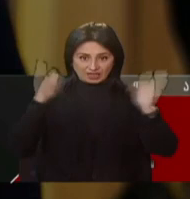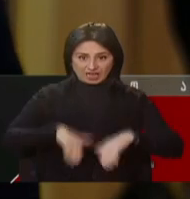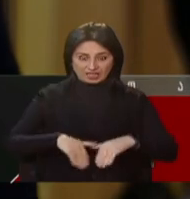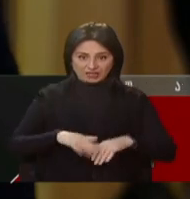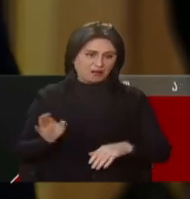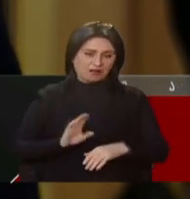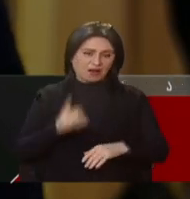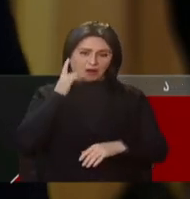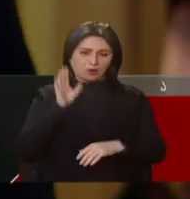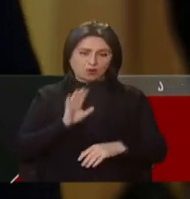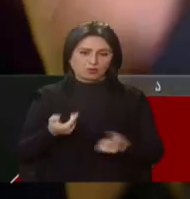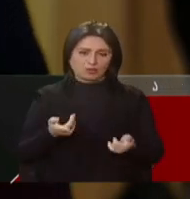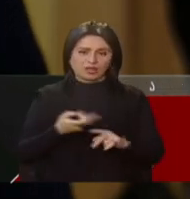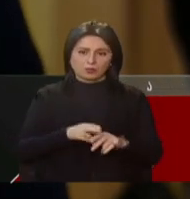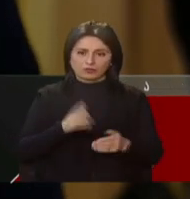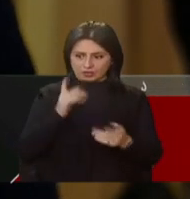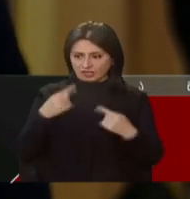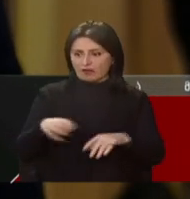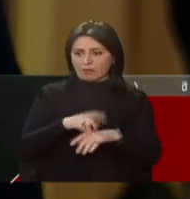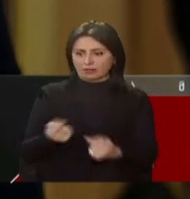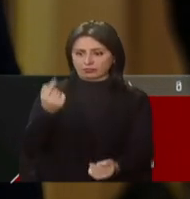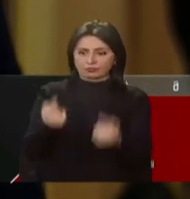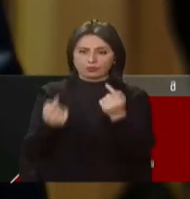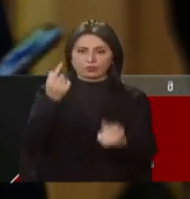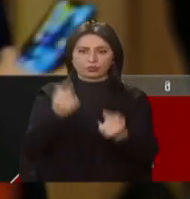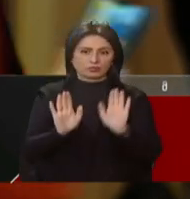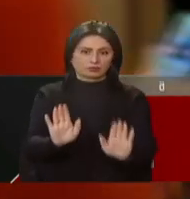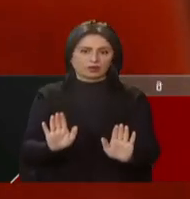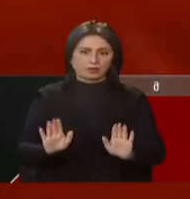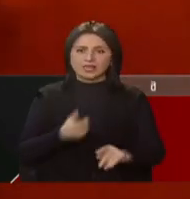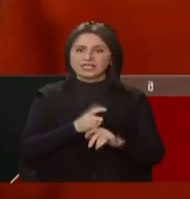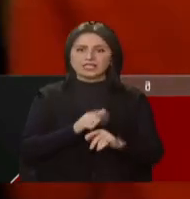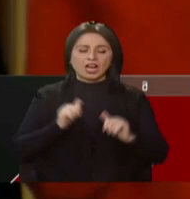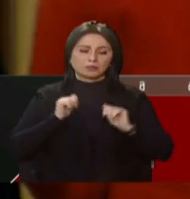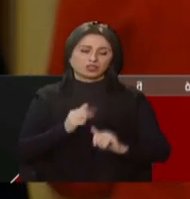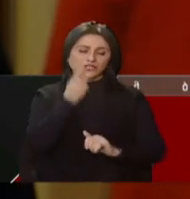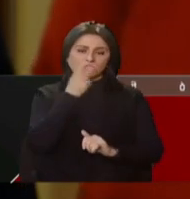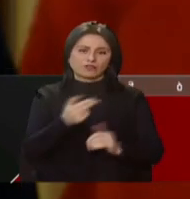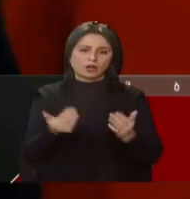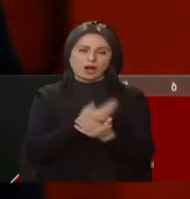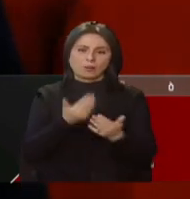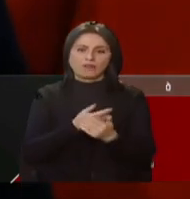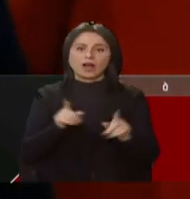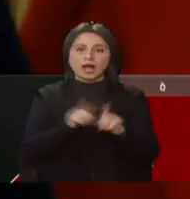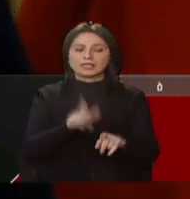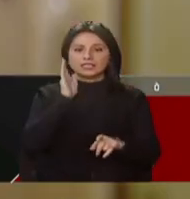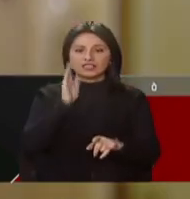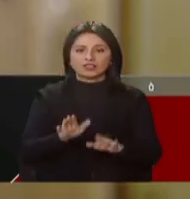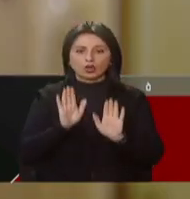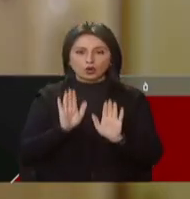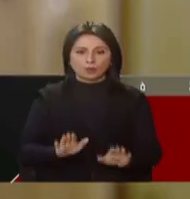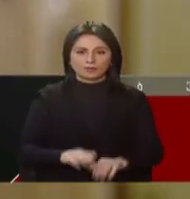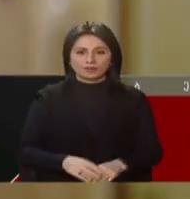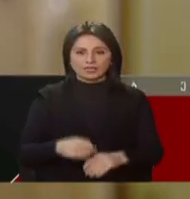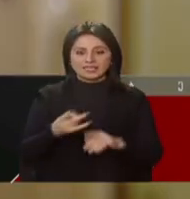rana. Aram gândia, imitoro, dar ce deva scoa partie, biserogort, sunt ase copila. Zale am șuita ce ofedo, tam am bebs, ase ic neba, holume. Zian